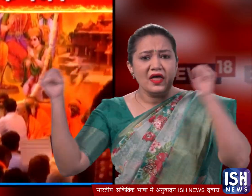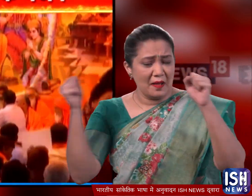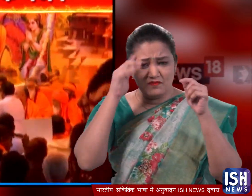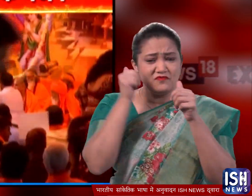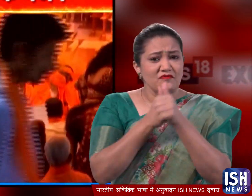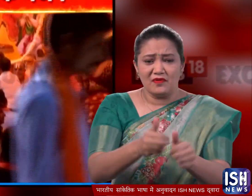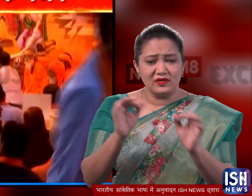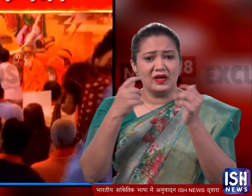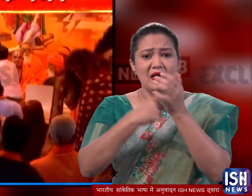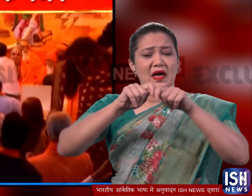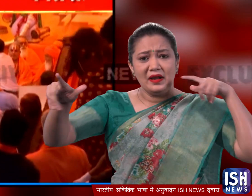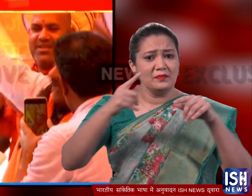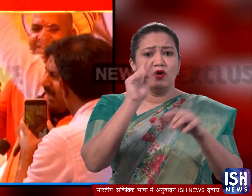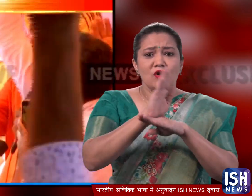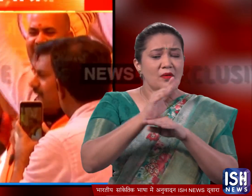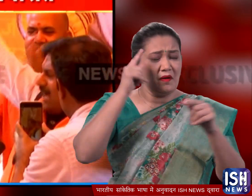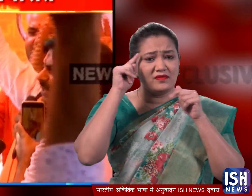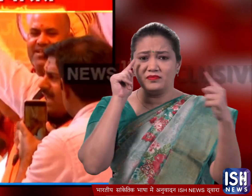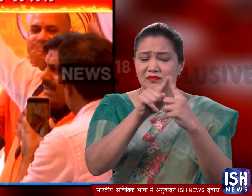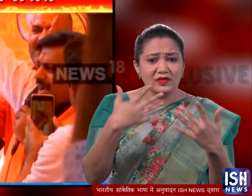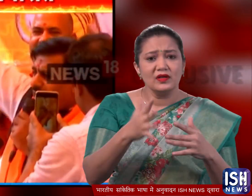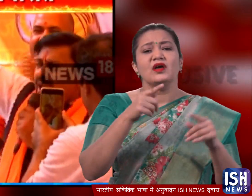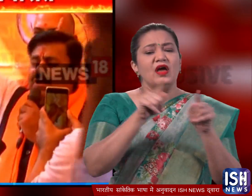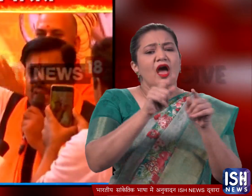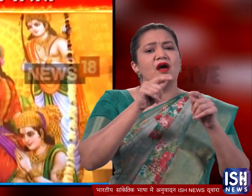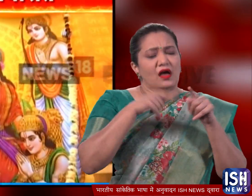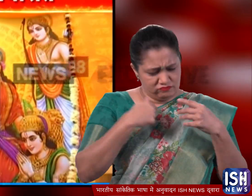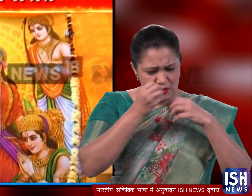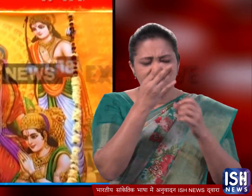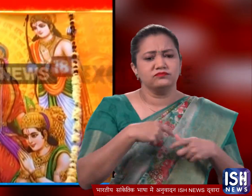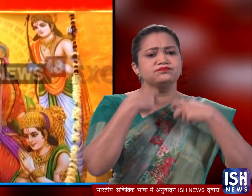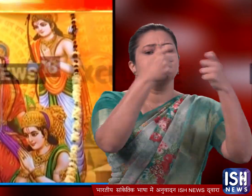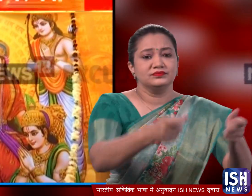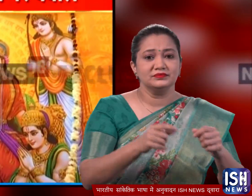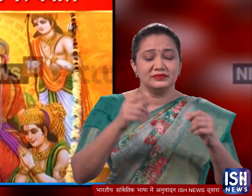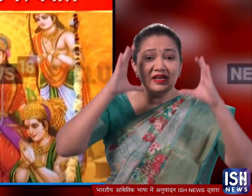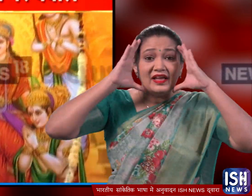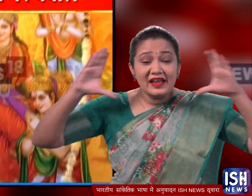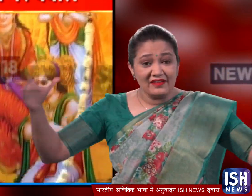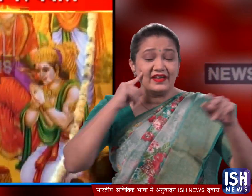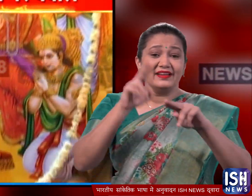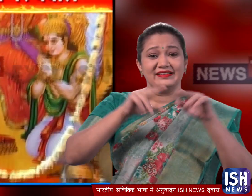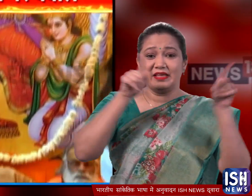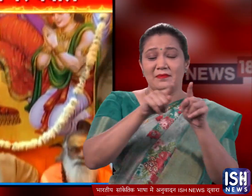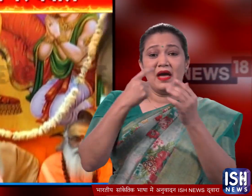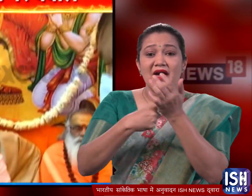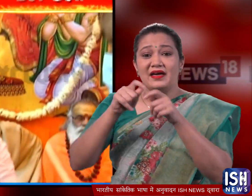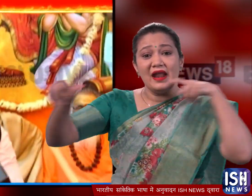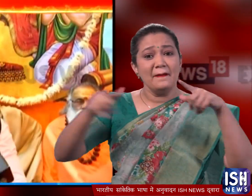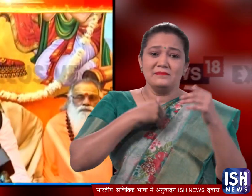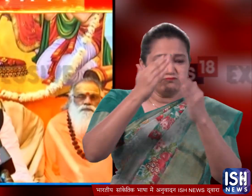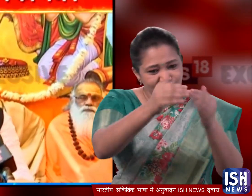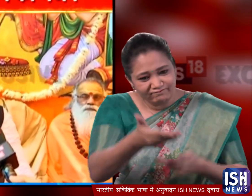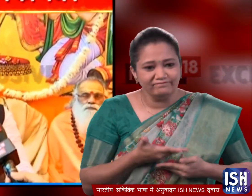वाले कांग्रेस के नेता अगर वहां आते हैं तो उनका फूल मालाओं से स्वागत किया जाएगा। लंकापति रावण भी अगर राम के शरण में आता तो राम